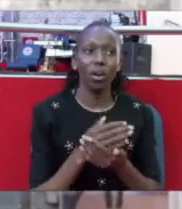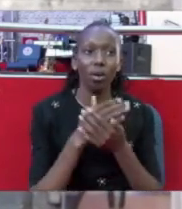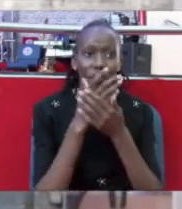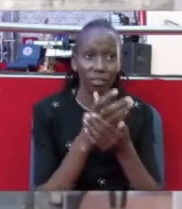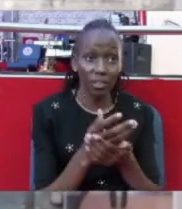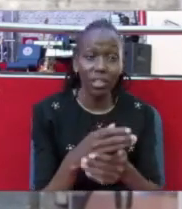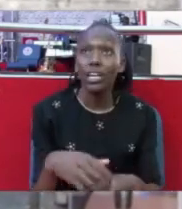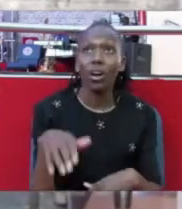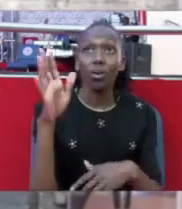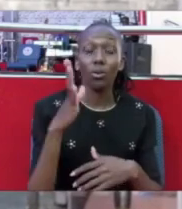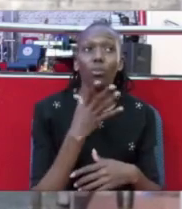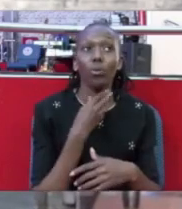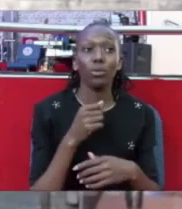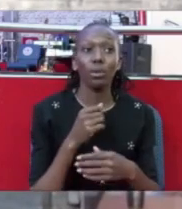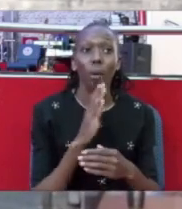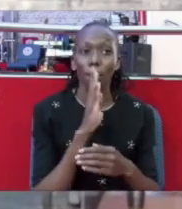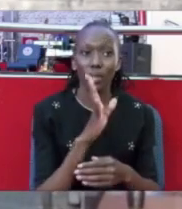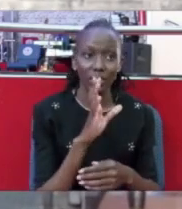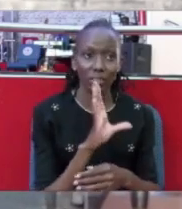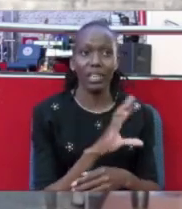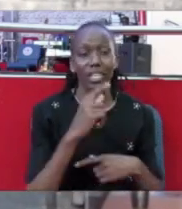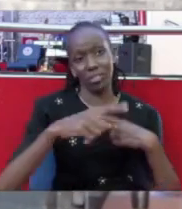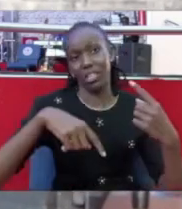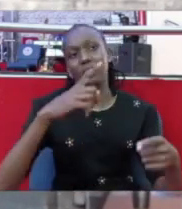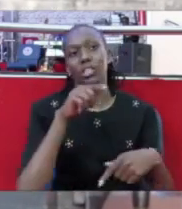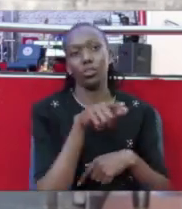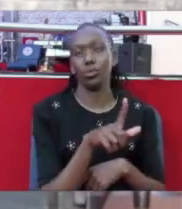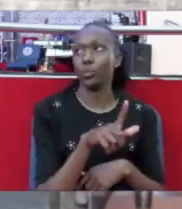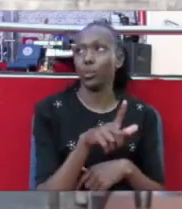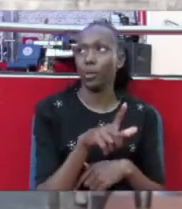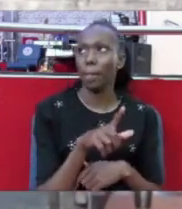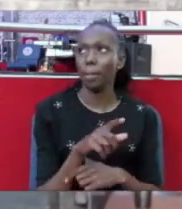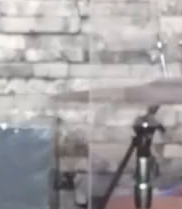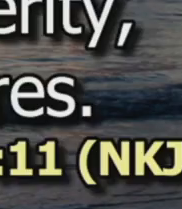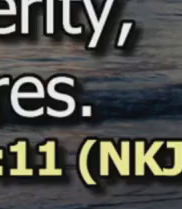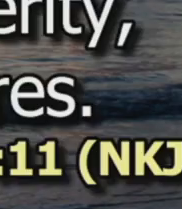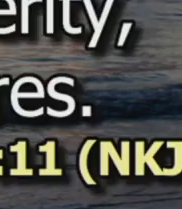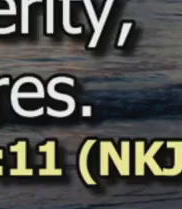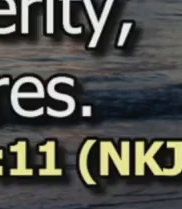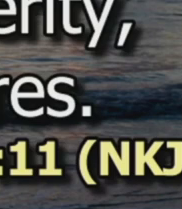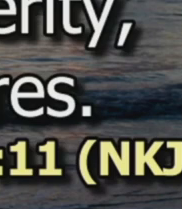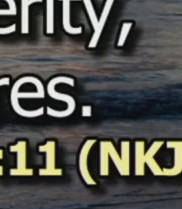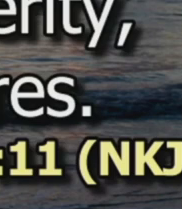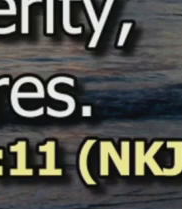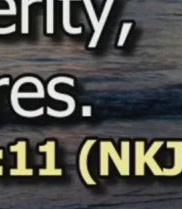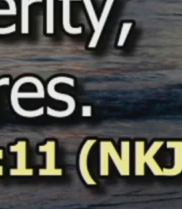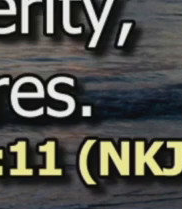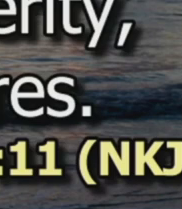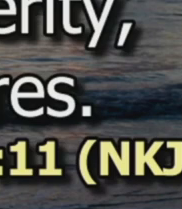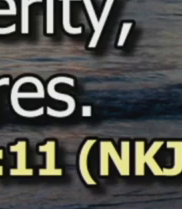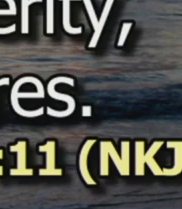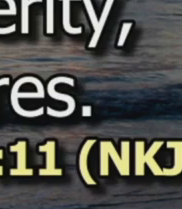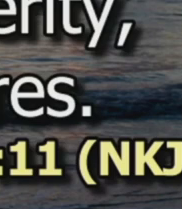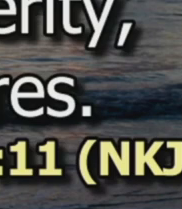na kukunawirisha. In the book of Job chapter 36 and verse 11. Ayubu 36 mstari